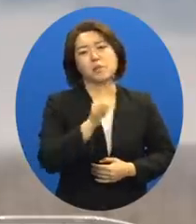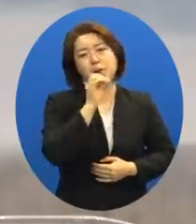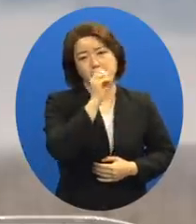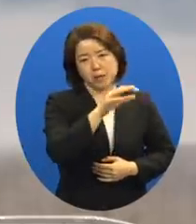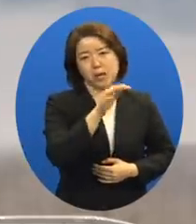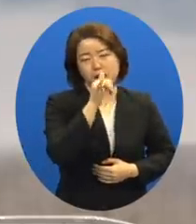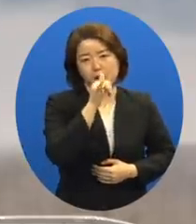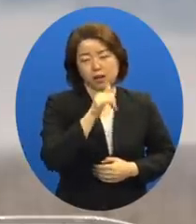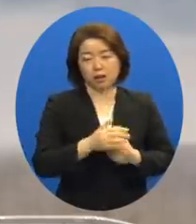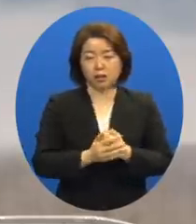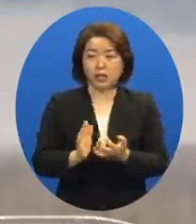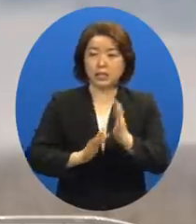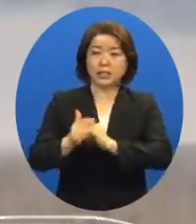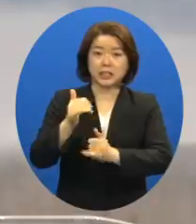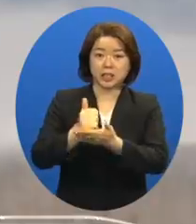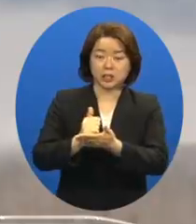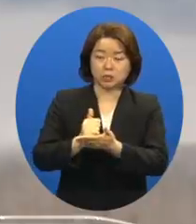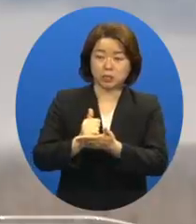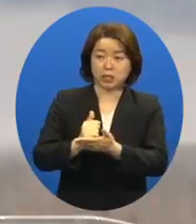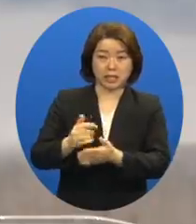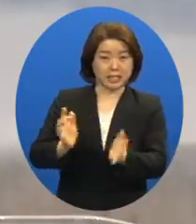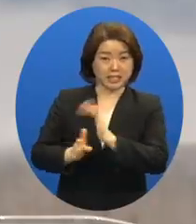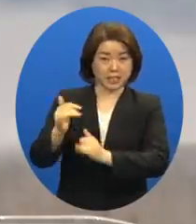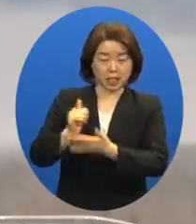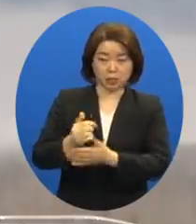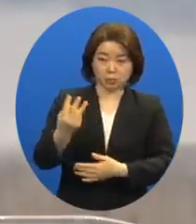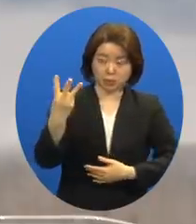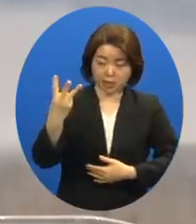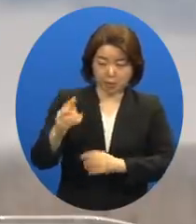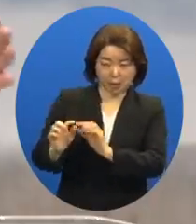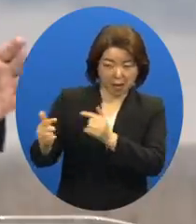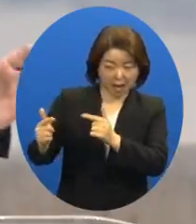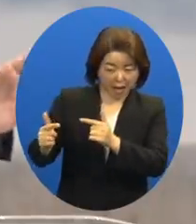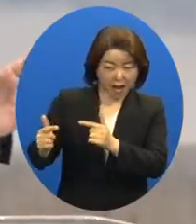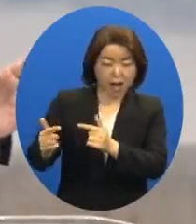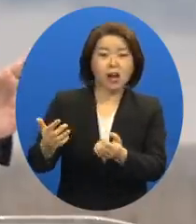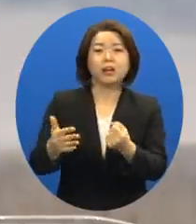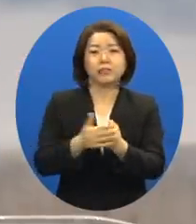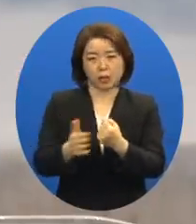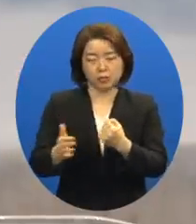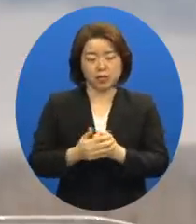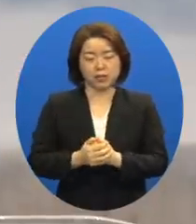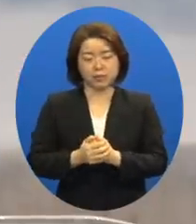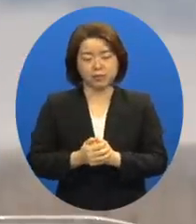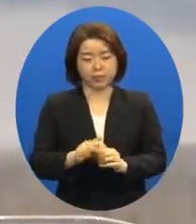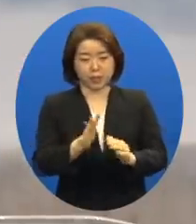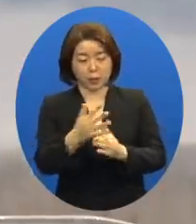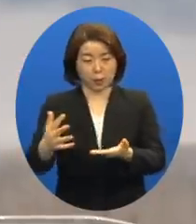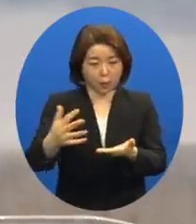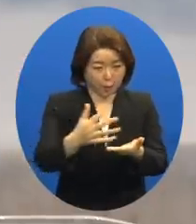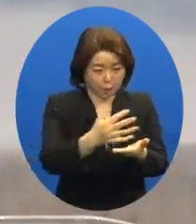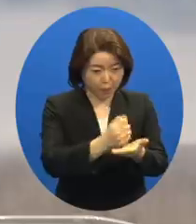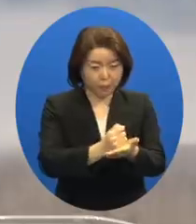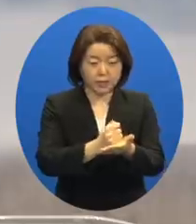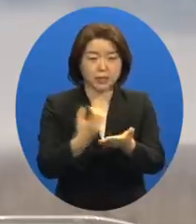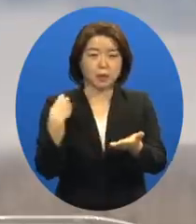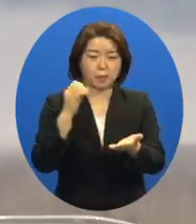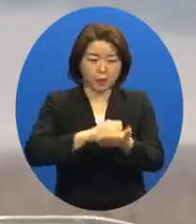예수님을 세 번 부인한 것 때문에 아마 그가 고기잡이하러 돌아갔다고 생각하셨던 것